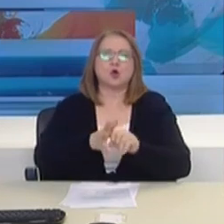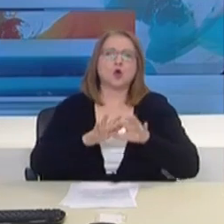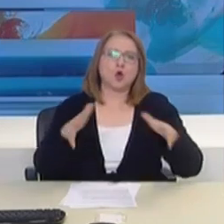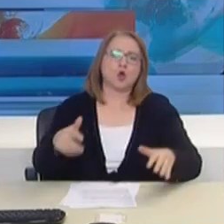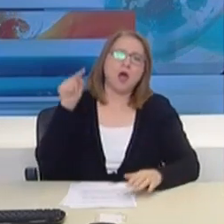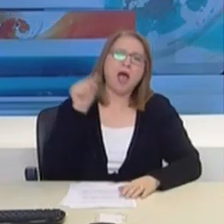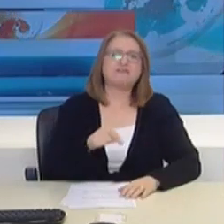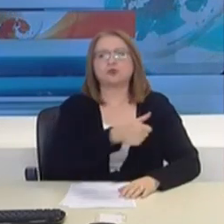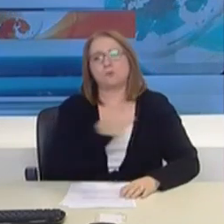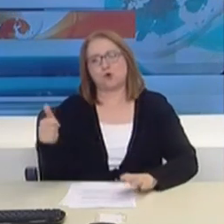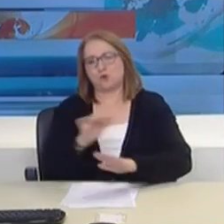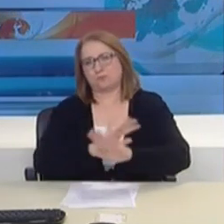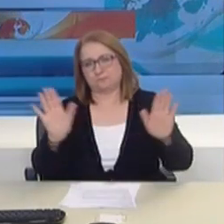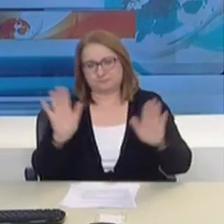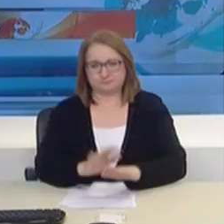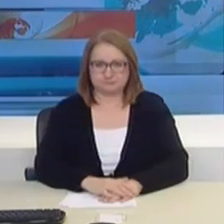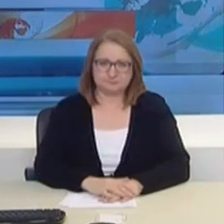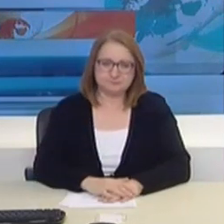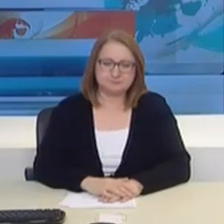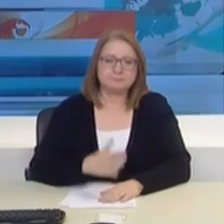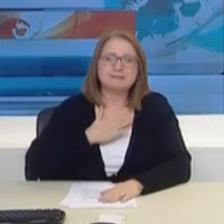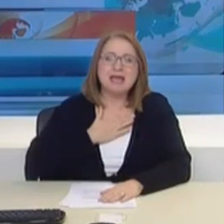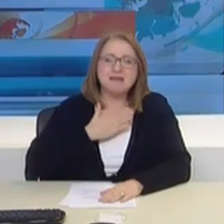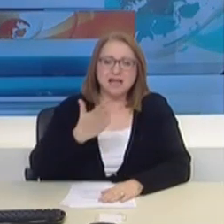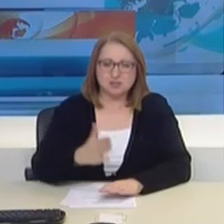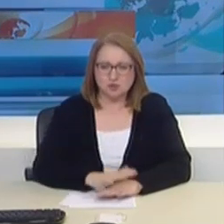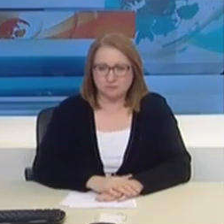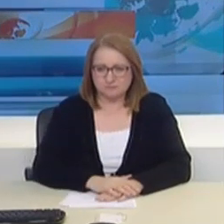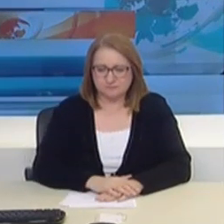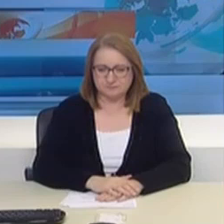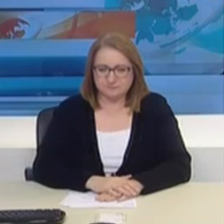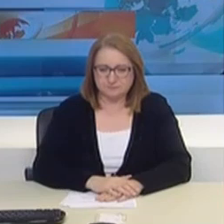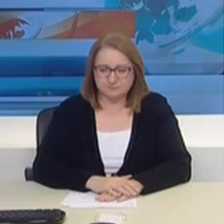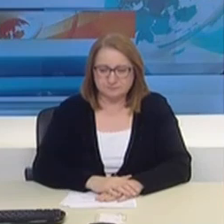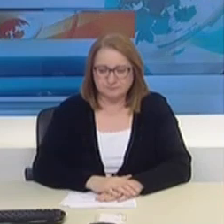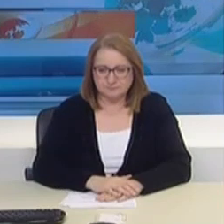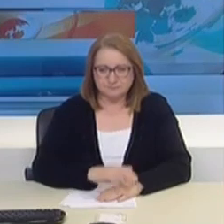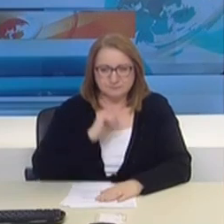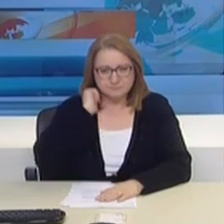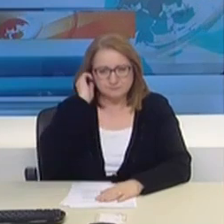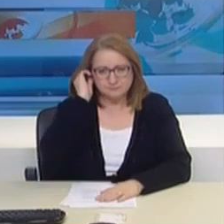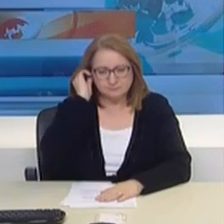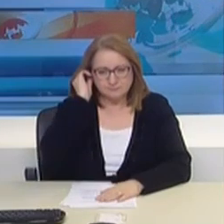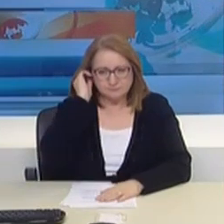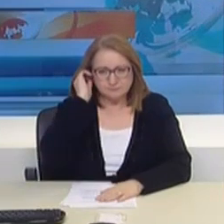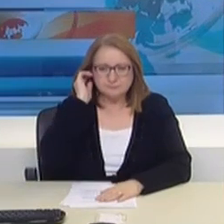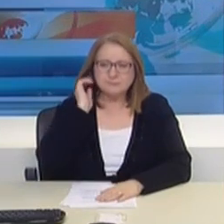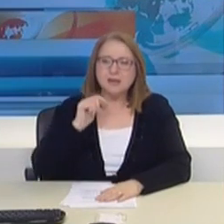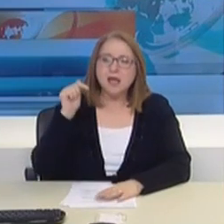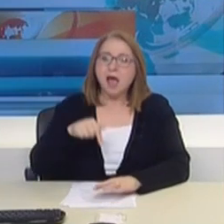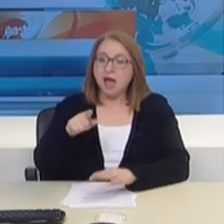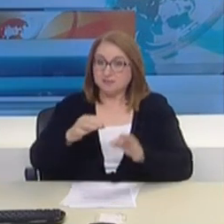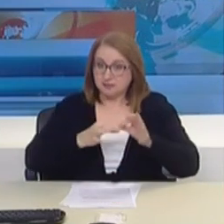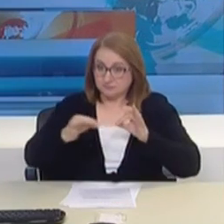Ευχαριστούμε, κύριε Υπουργέ. Περνάμε σε ερωτήσεις. Η ενημέρωση των διαδεσμένων συντακτών υγείας γίνεται εξ